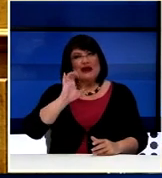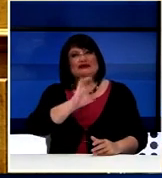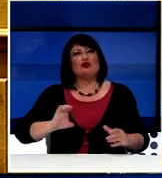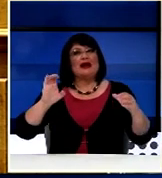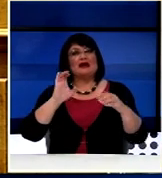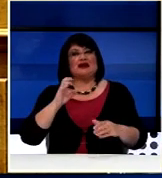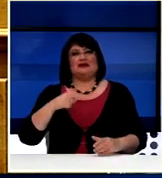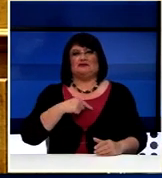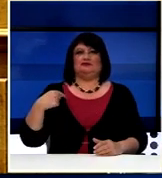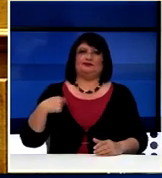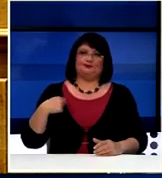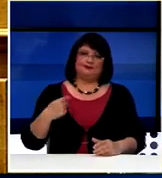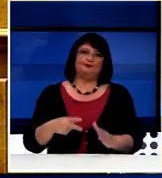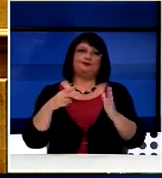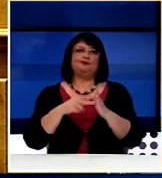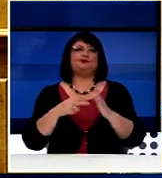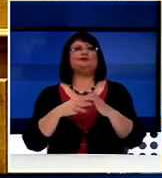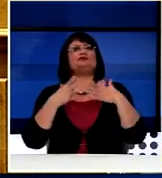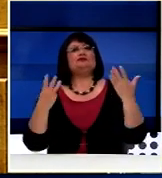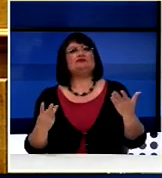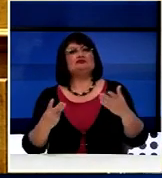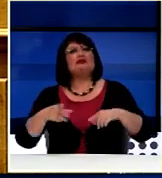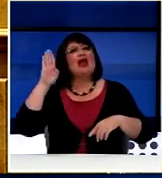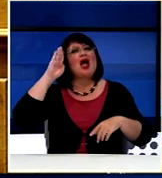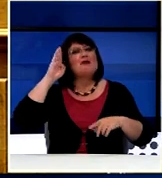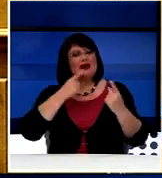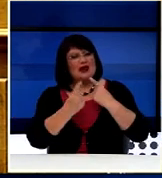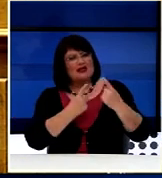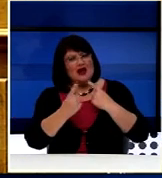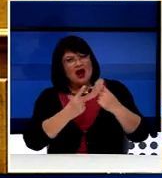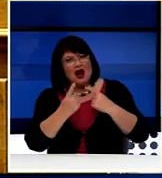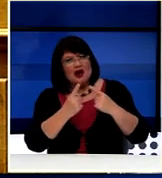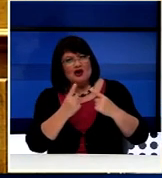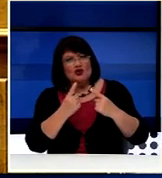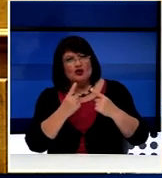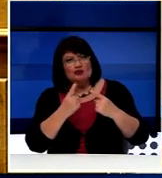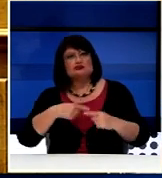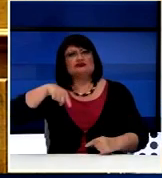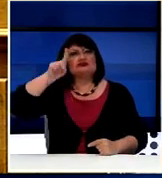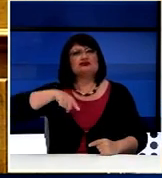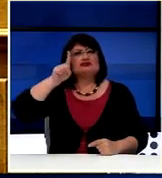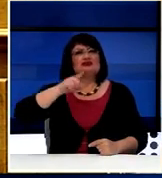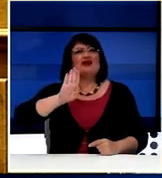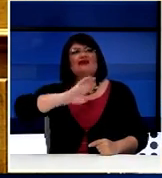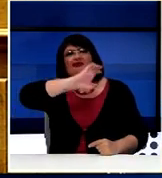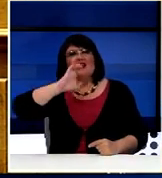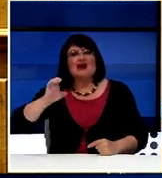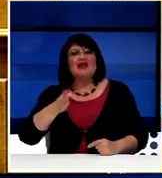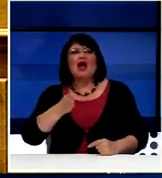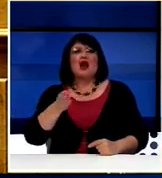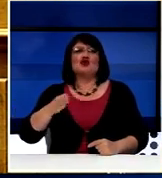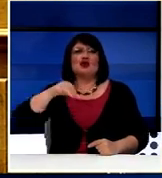κίνησε επίσης το 18ο Στρατηγικό Διάλογο με τις ΗΠΑ, που καθιέρωσε πολυμερή συνεργασία στα Βαλκάνια και την Ανατολική